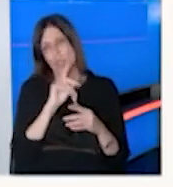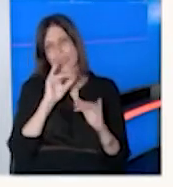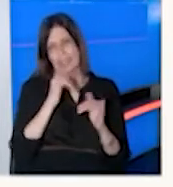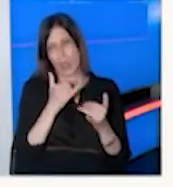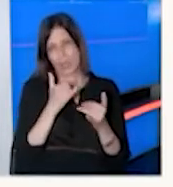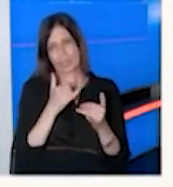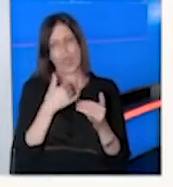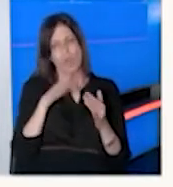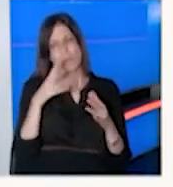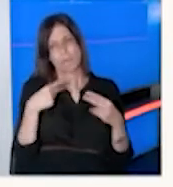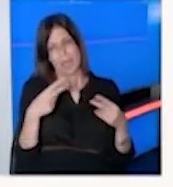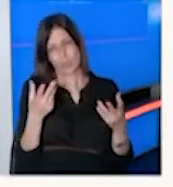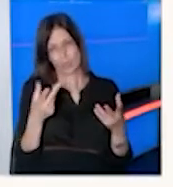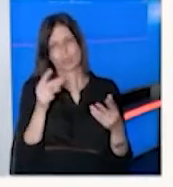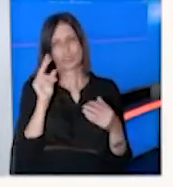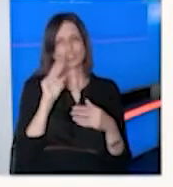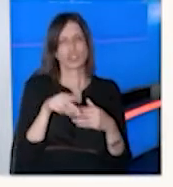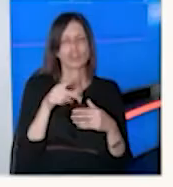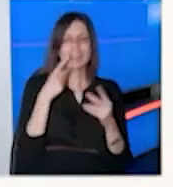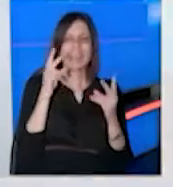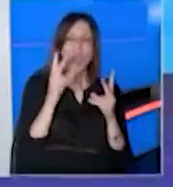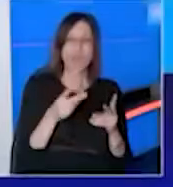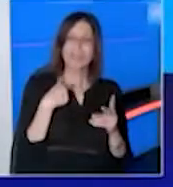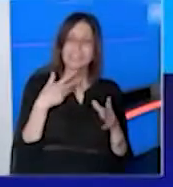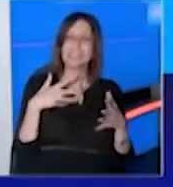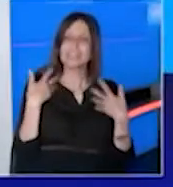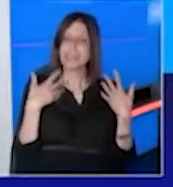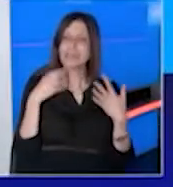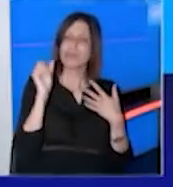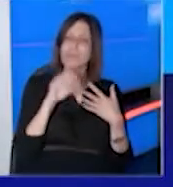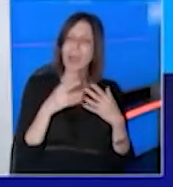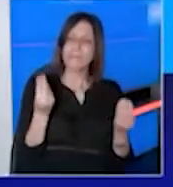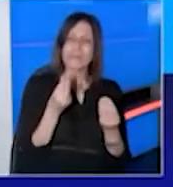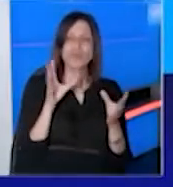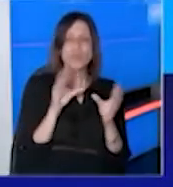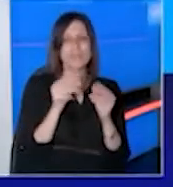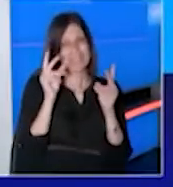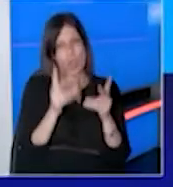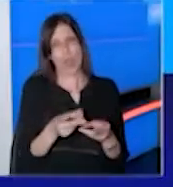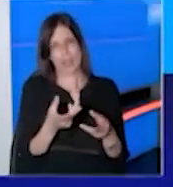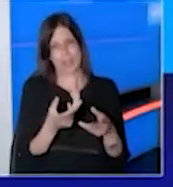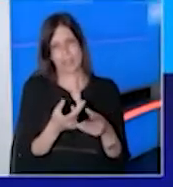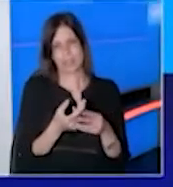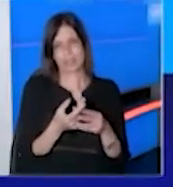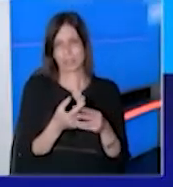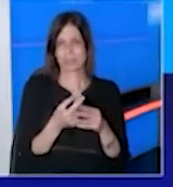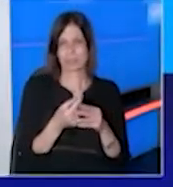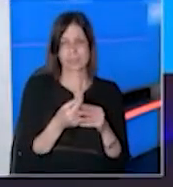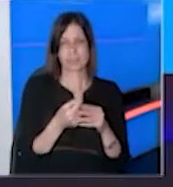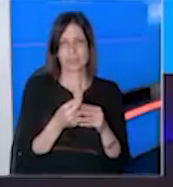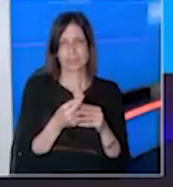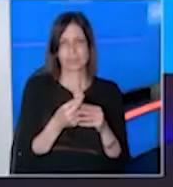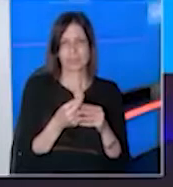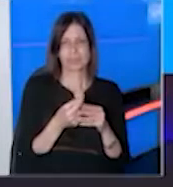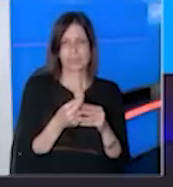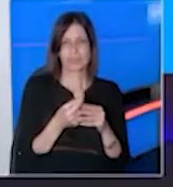הם לרובם פחדו. אתה יודע, יש לך את היכולת, ואני שמח שבא מישהו עם יכולת, ולא איזה מישהו... מה שקרוי